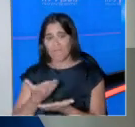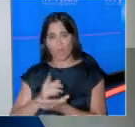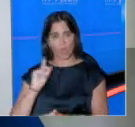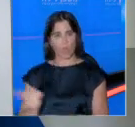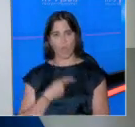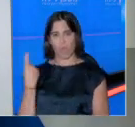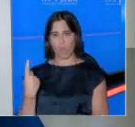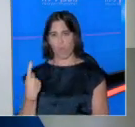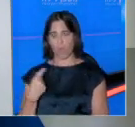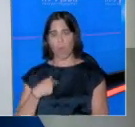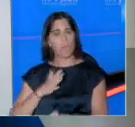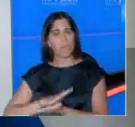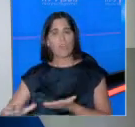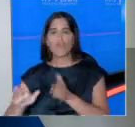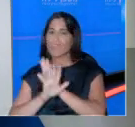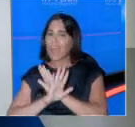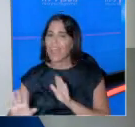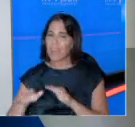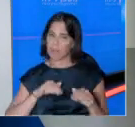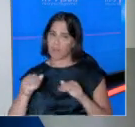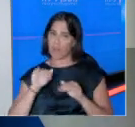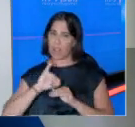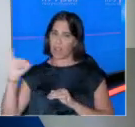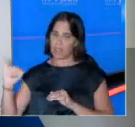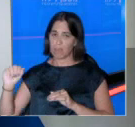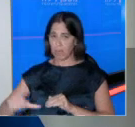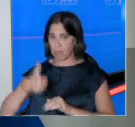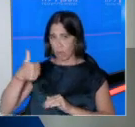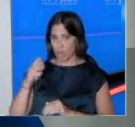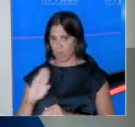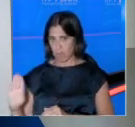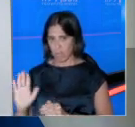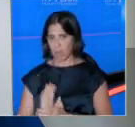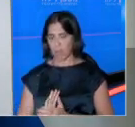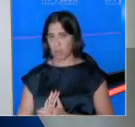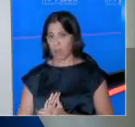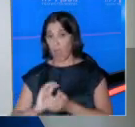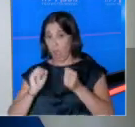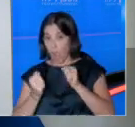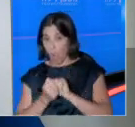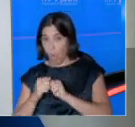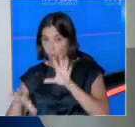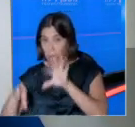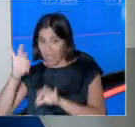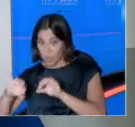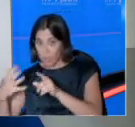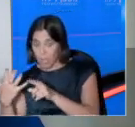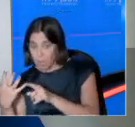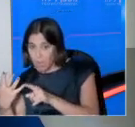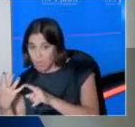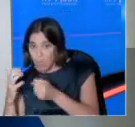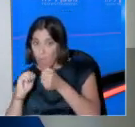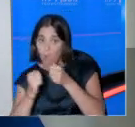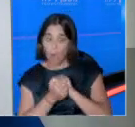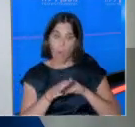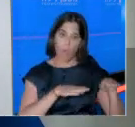לכולנו שפשוט אין ממשלת ימין בראשות נתניהו. זה או בחירות חמישיות